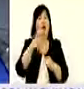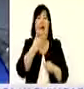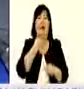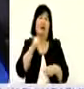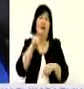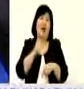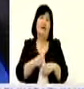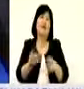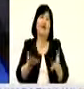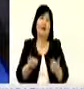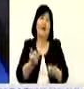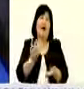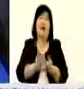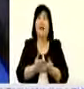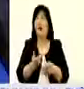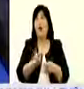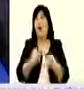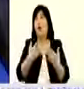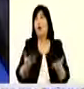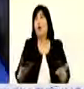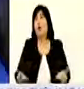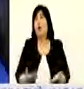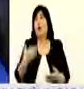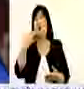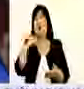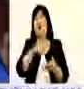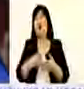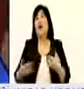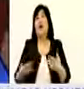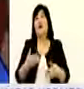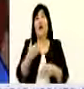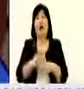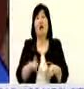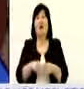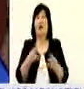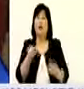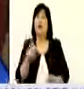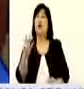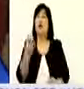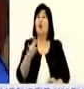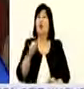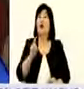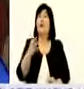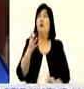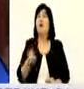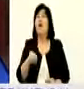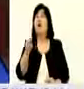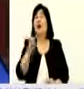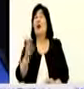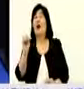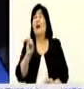әсер қалдырды. Өмірдің нақ бейнесін көрсетуді мақсат тұтқан театр ұжымы енді 4 мамыр күні Жабал